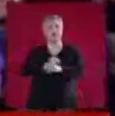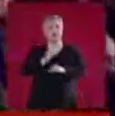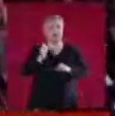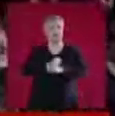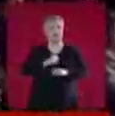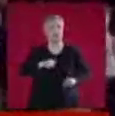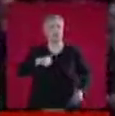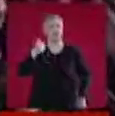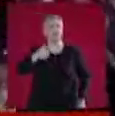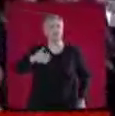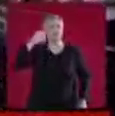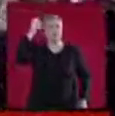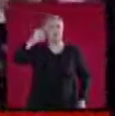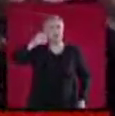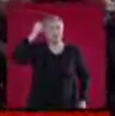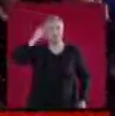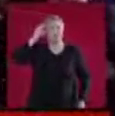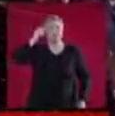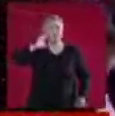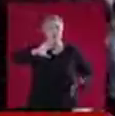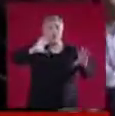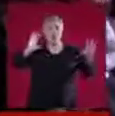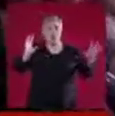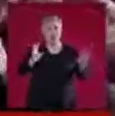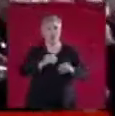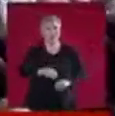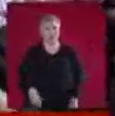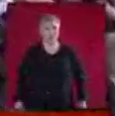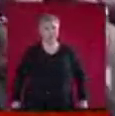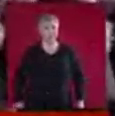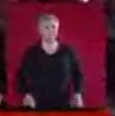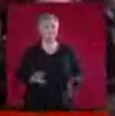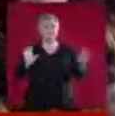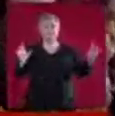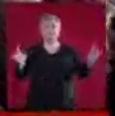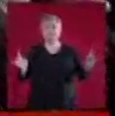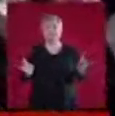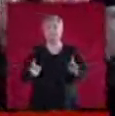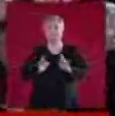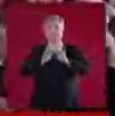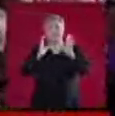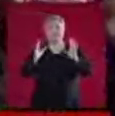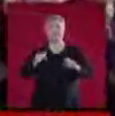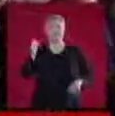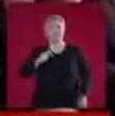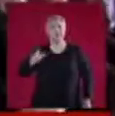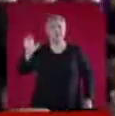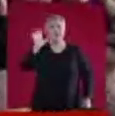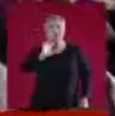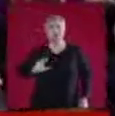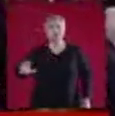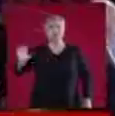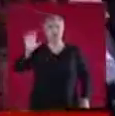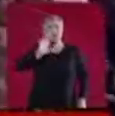επιστήμη όχι όταν διχάστηκε η ευρώπη μεγαλούργησε όταν ενσωμάτωσε την πόλυ